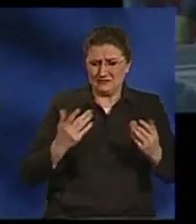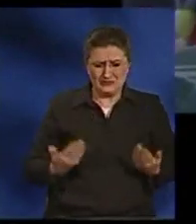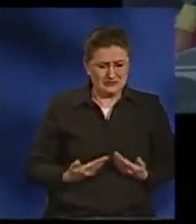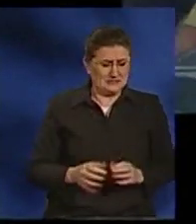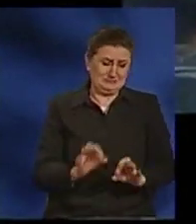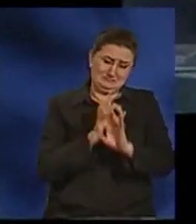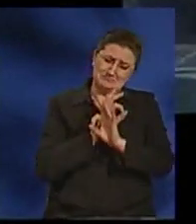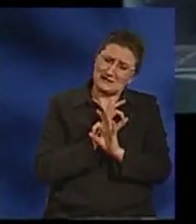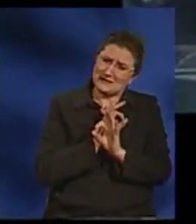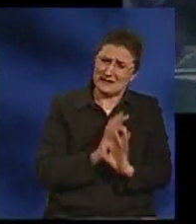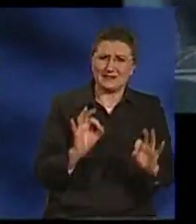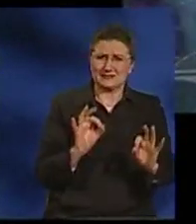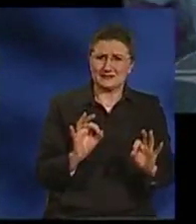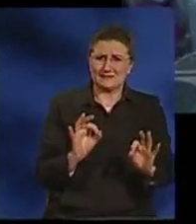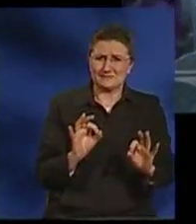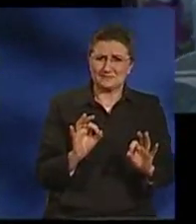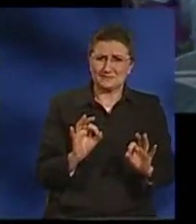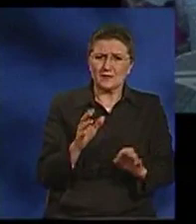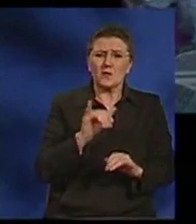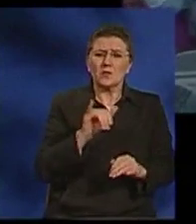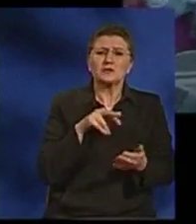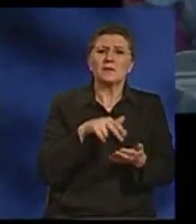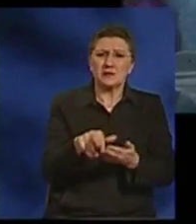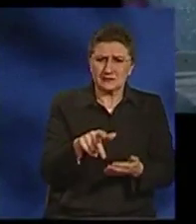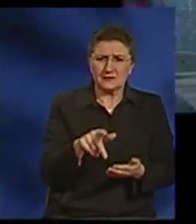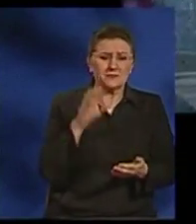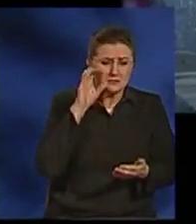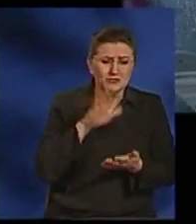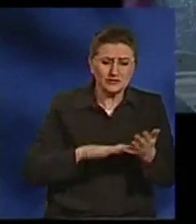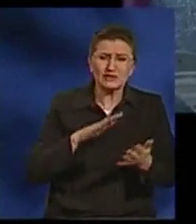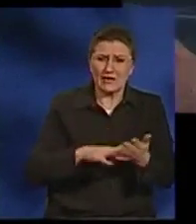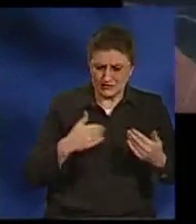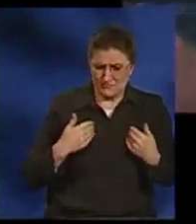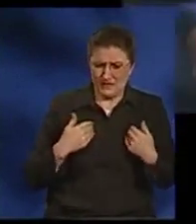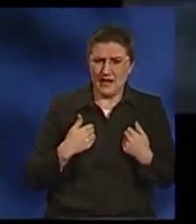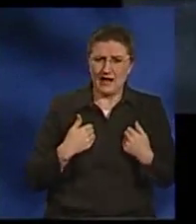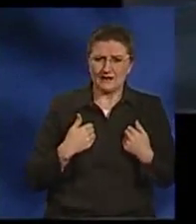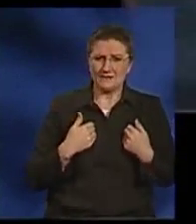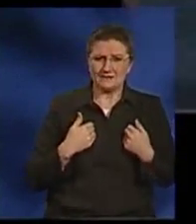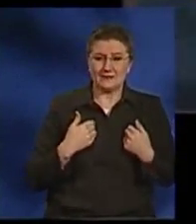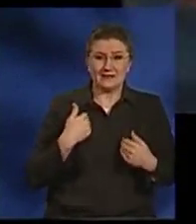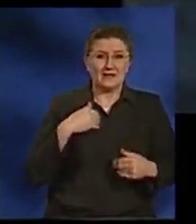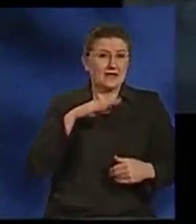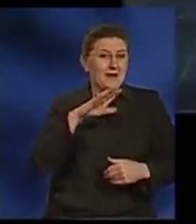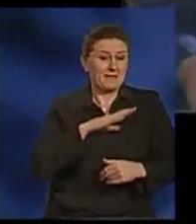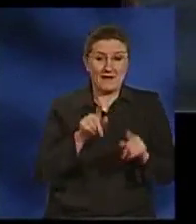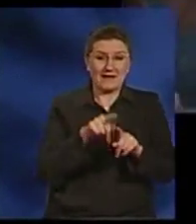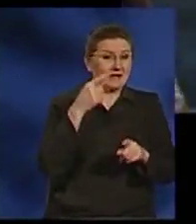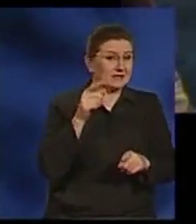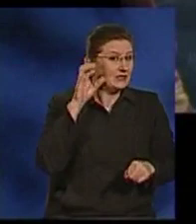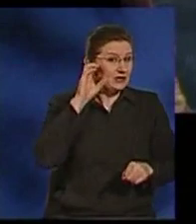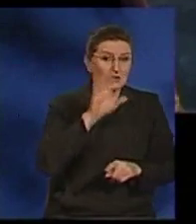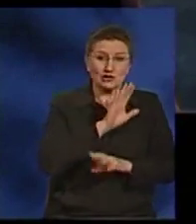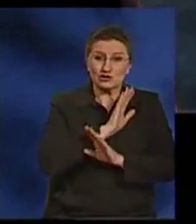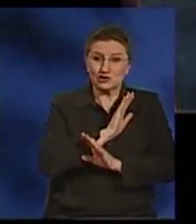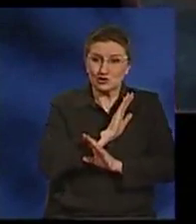Просто восхитительная Эй, вы куда пошли-то? Вы только послушайте Я был твым, как пень И слушал